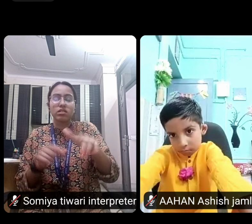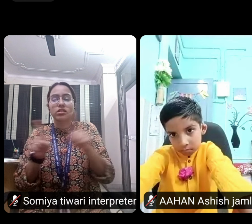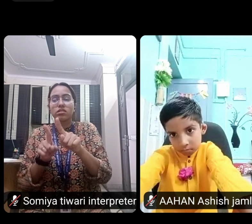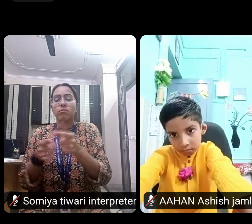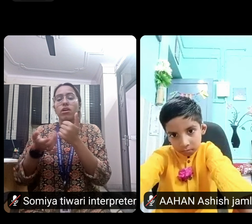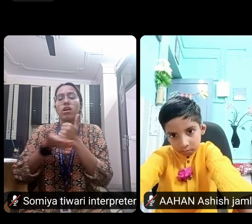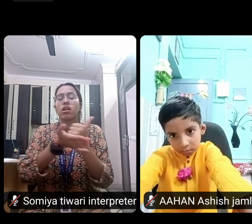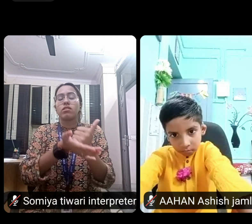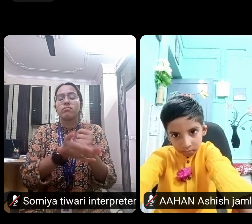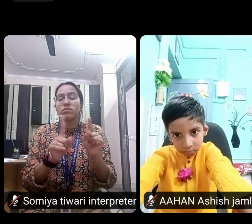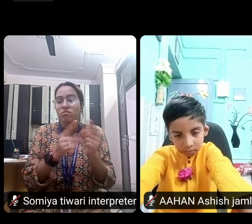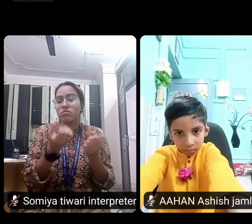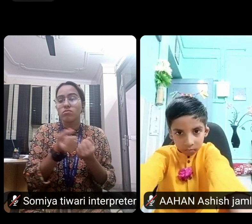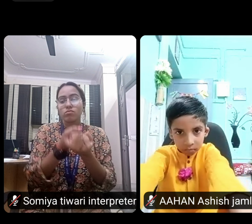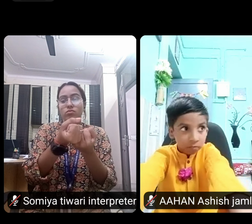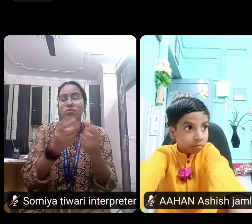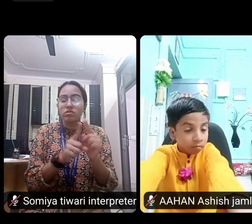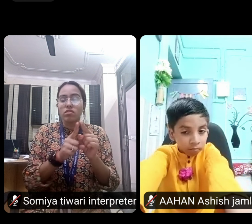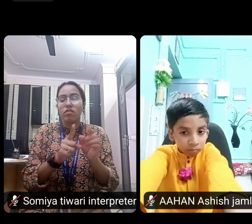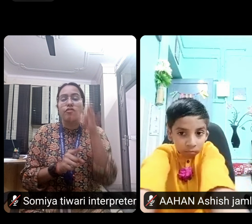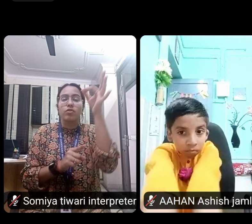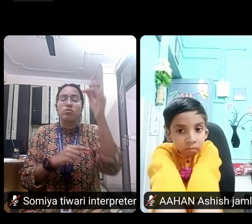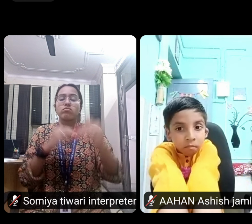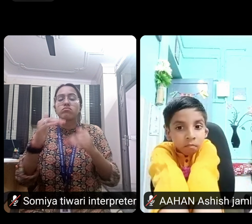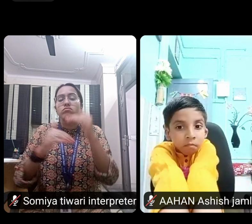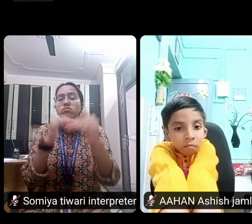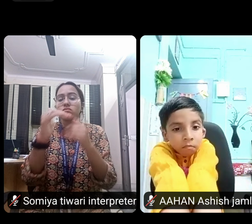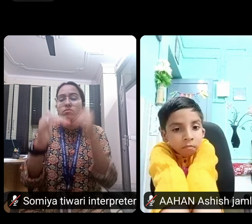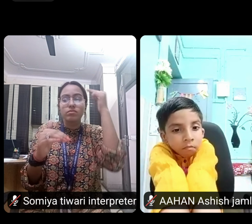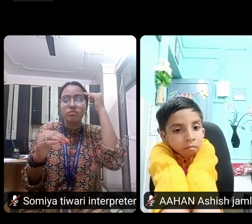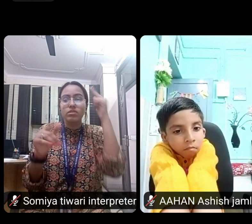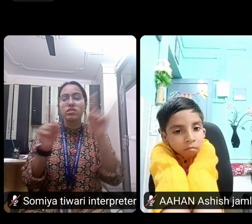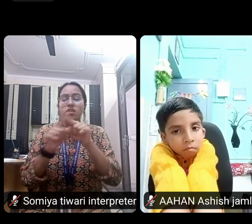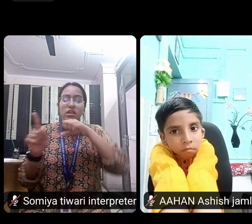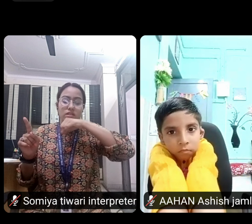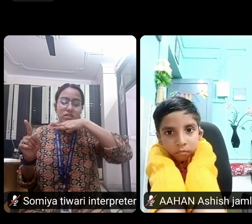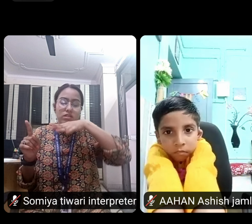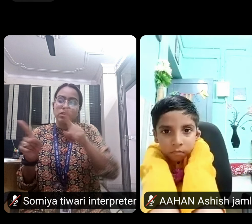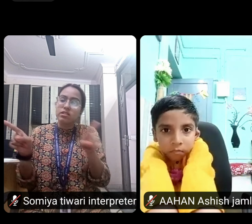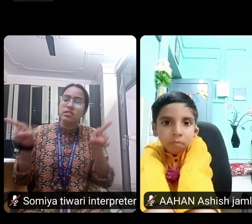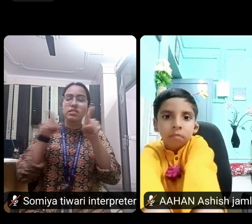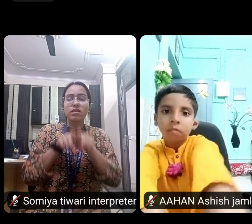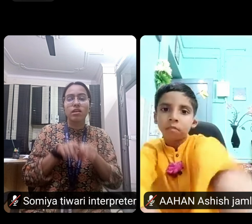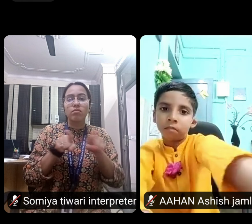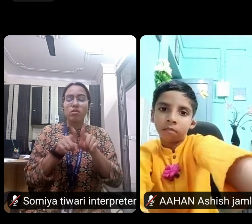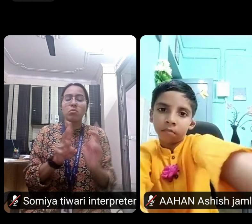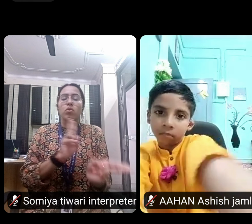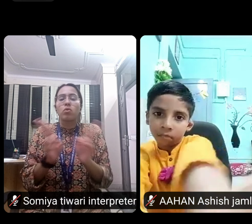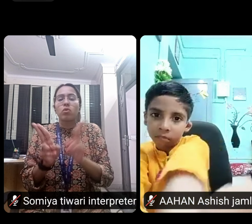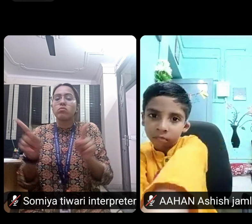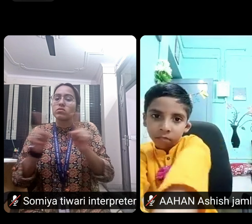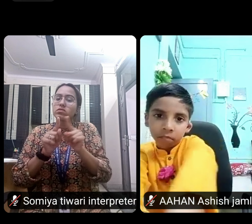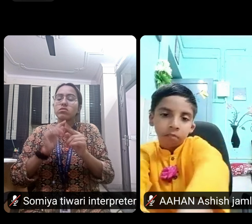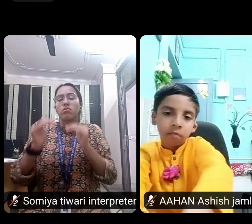सके ताकि वो आगे बढ़ सके, उनकी डेवलपमेंट एज अप्रोप्रिएट या नियर नॉर्मल हो सके।